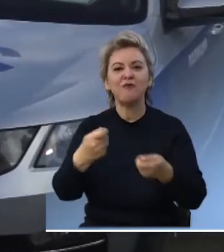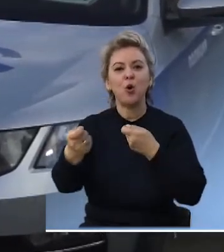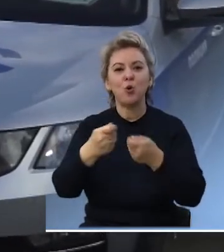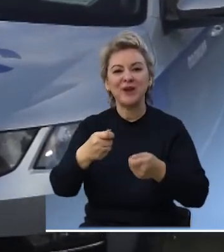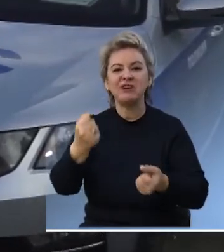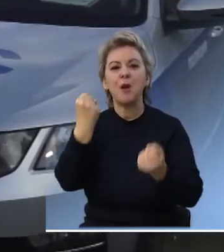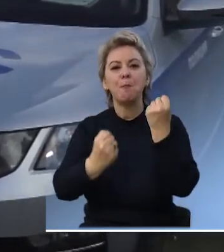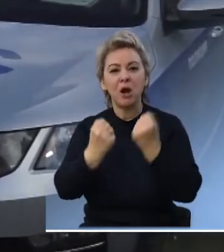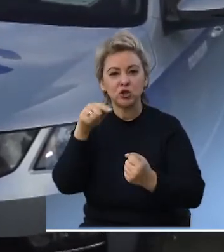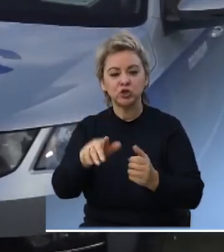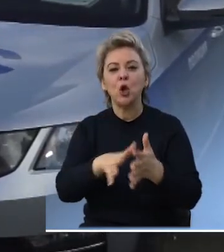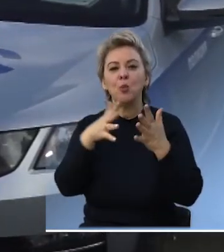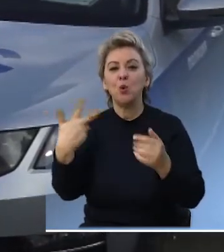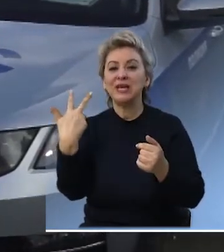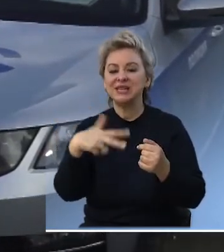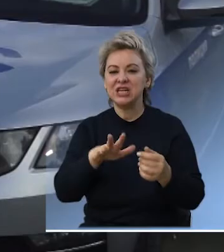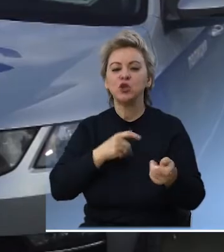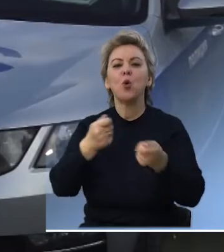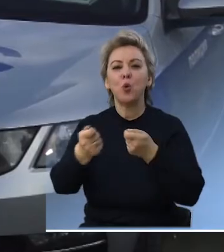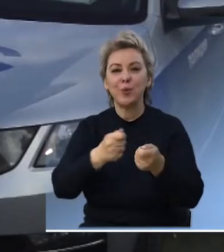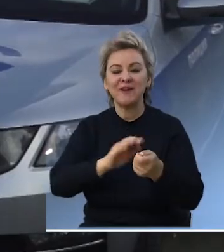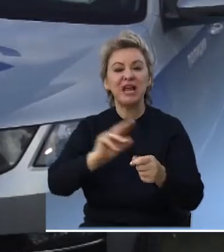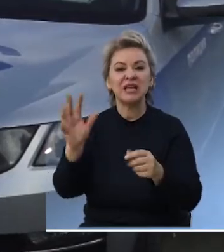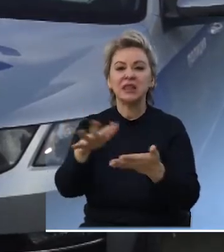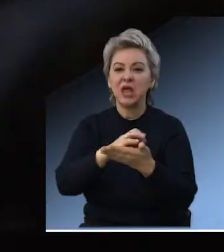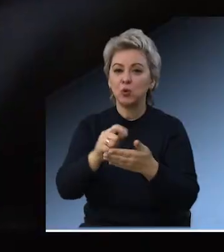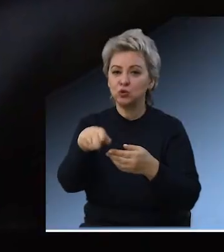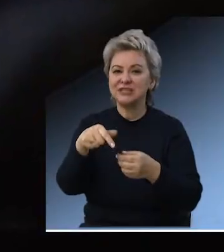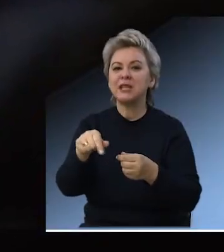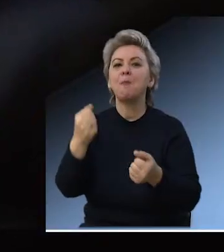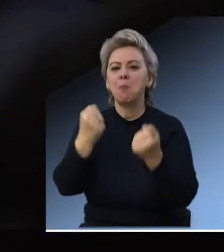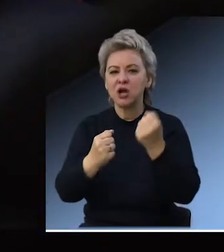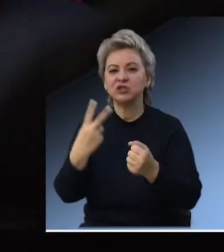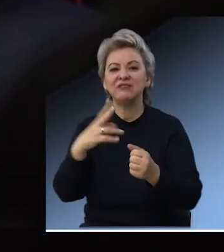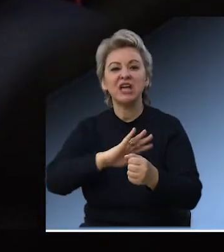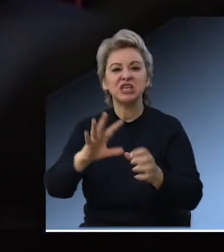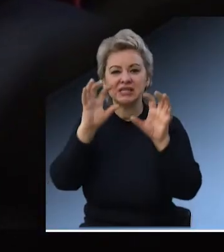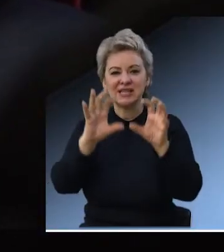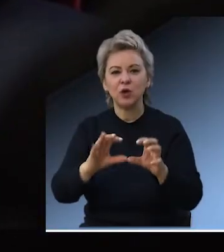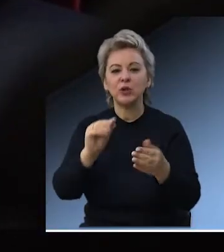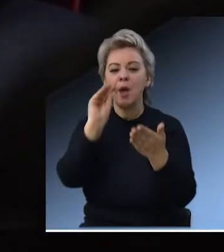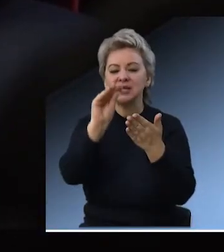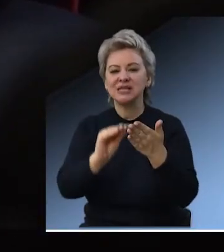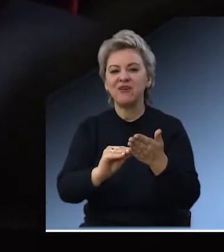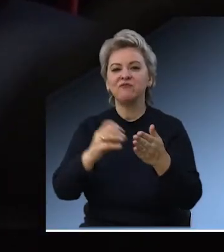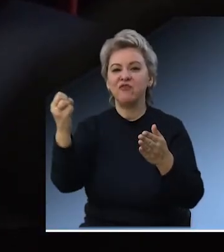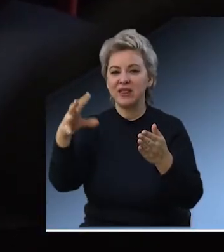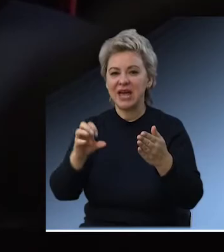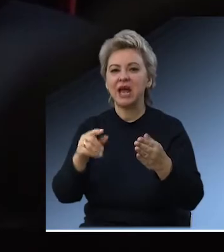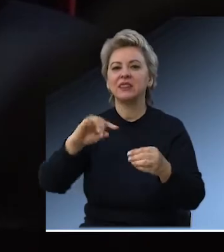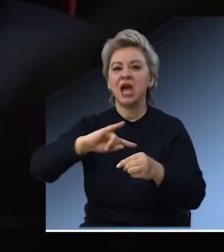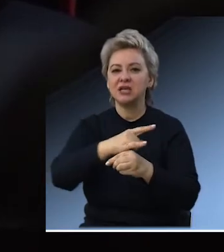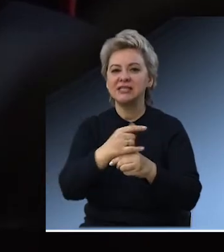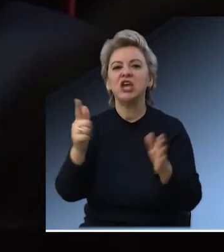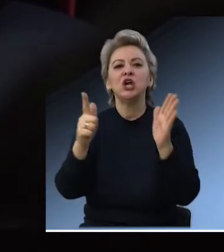права управления транспортным средством. Более 30 управляли неисправными машинами. Двое с незаконными опознавательными